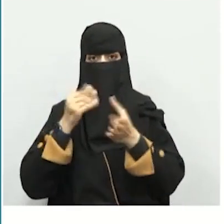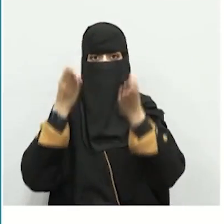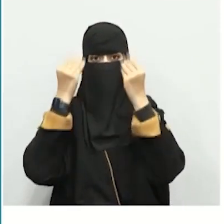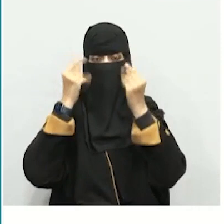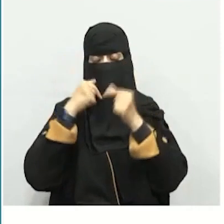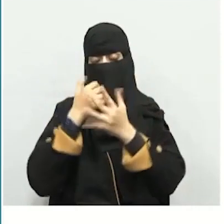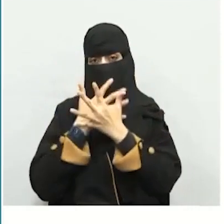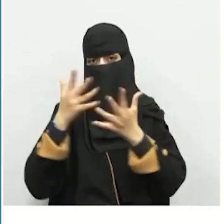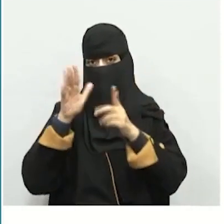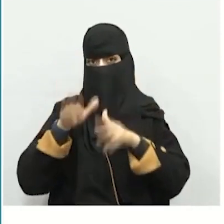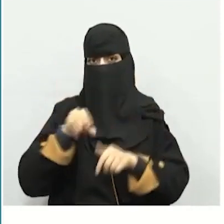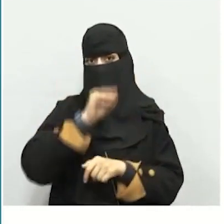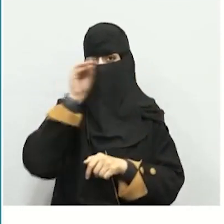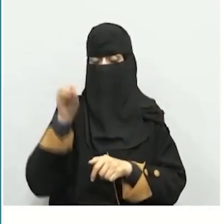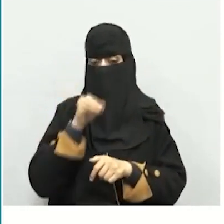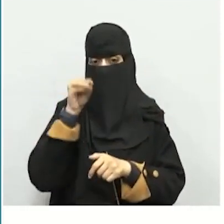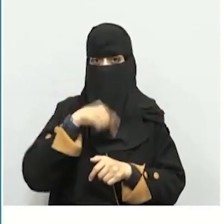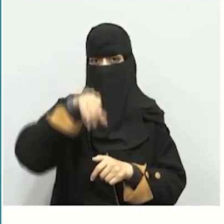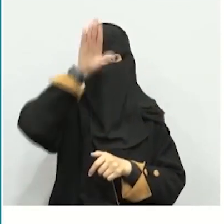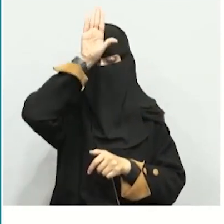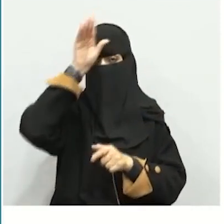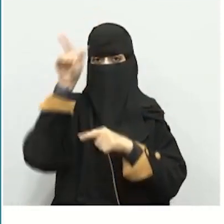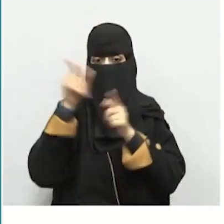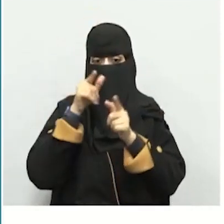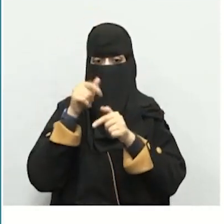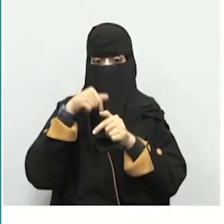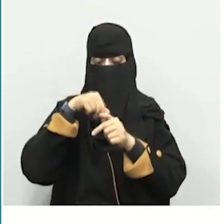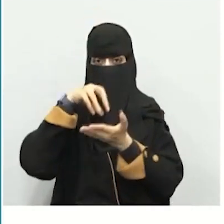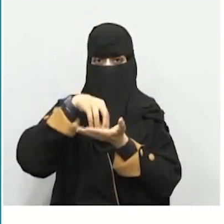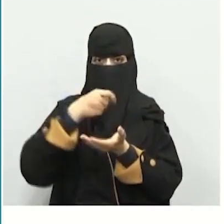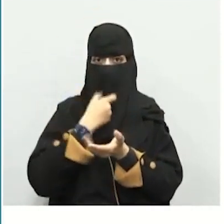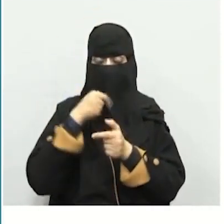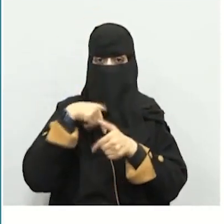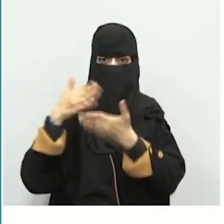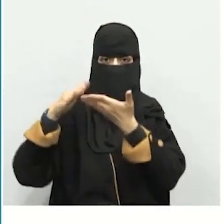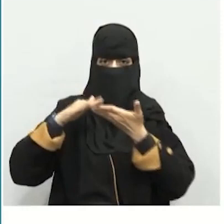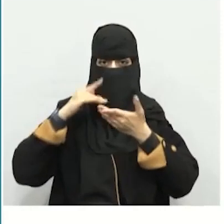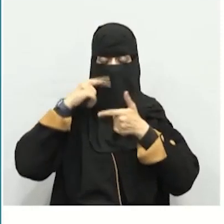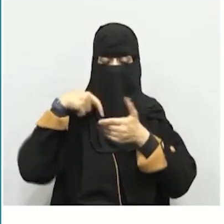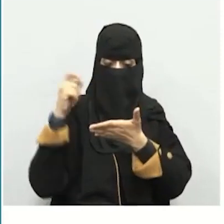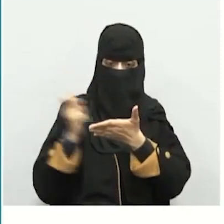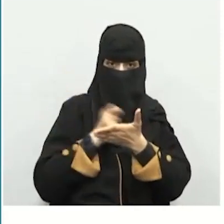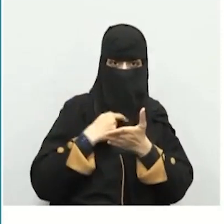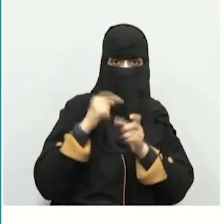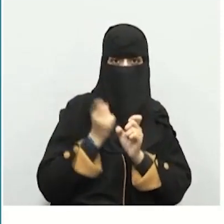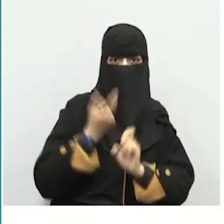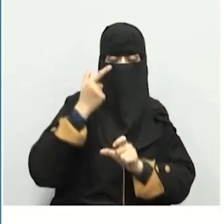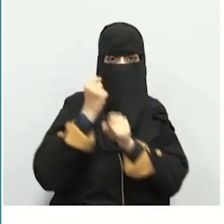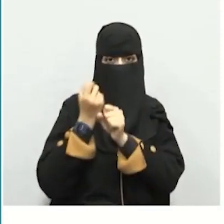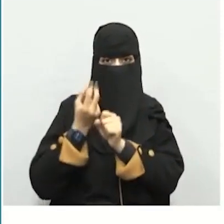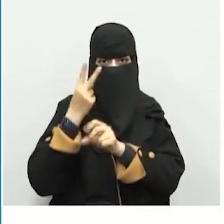بالاستعانة بموقع الهيئة الملكية لمدينة الرياض يدون الطلبة أبرز 3 مشاريع قامت بها من خلال المسح